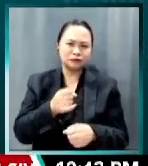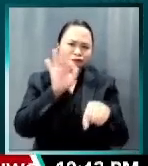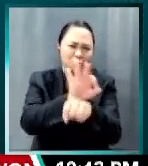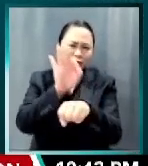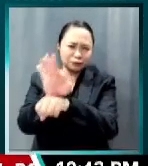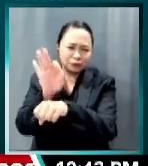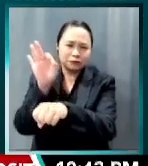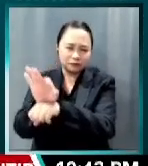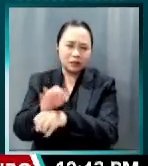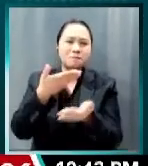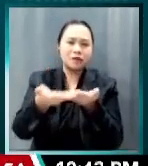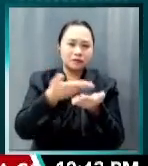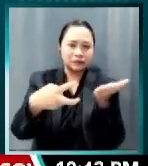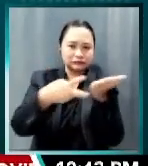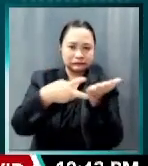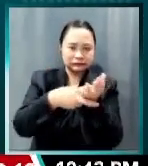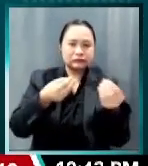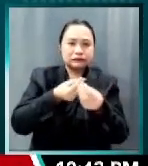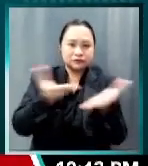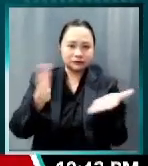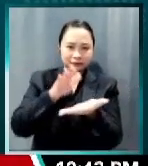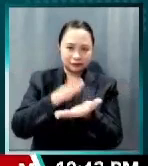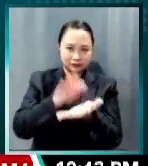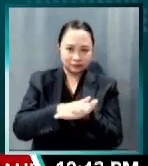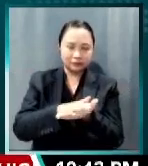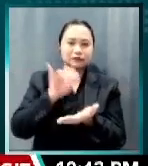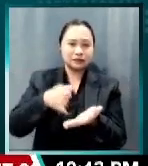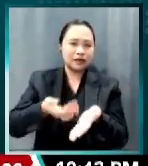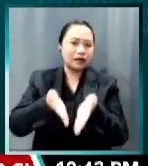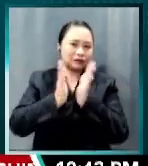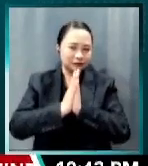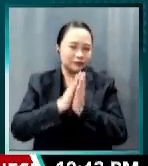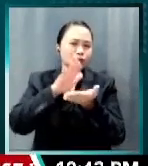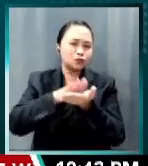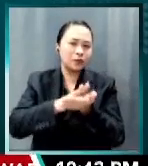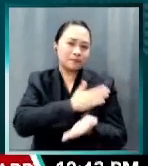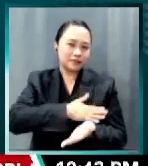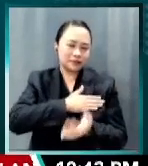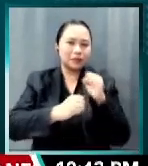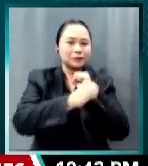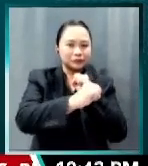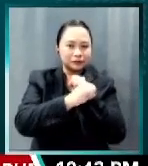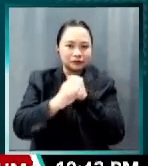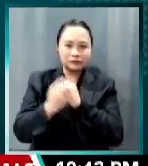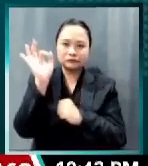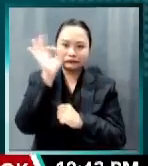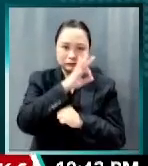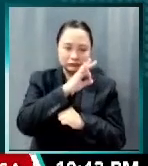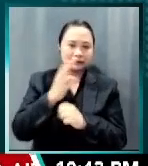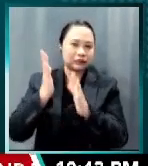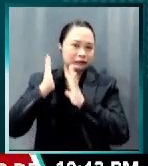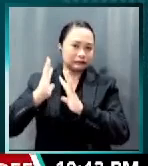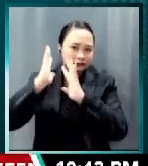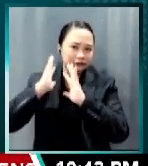paaralan. Sabi ni Ang C, katumbas daw ito ng paghiling sa mga paaralan na ipromote ang kasinungalingan at historical distortion. Tugon